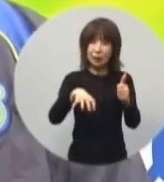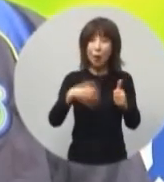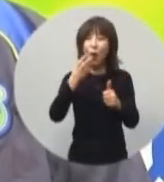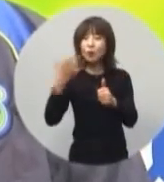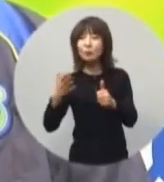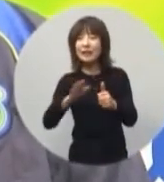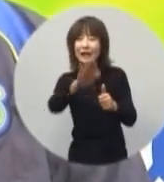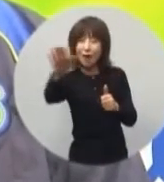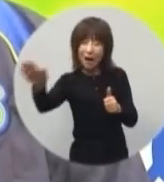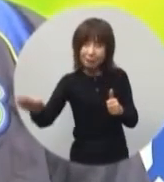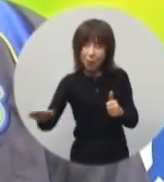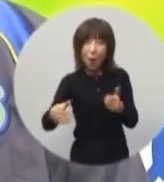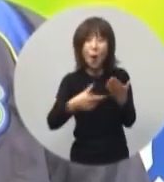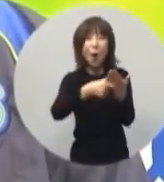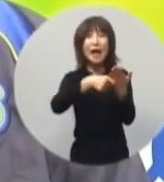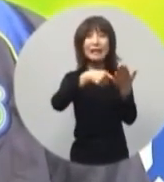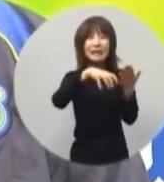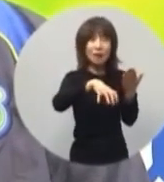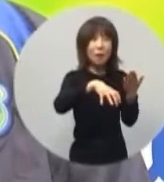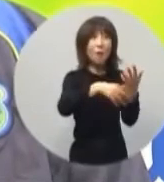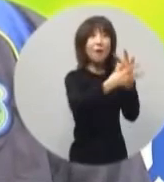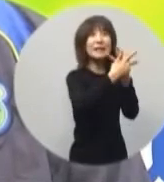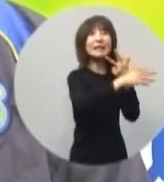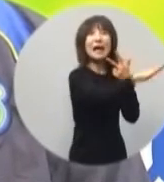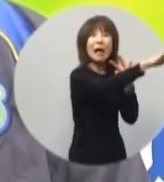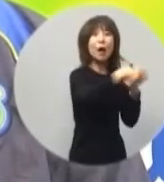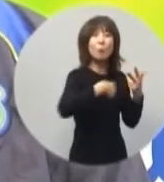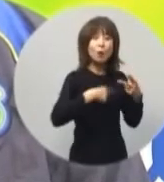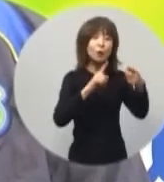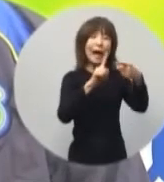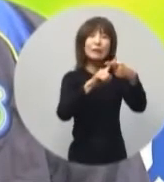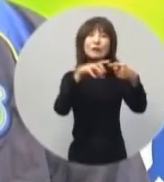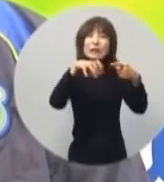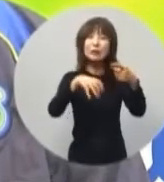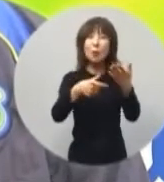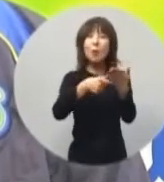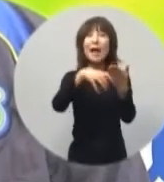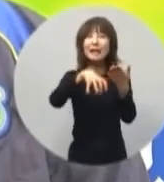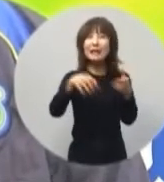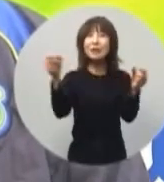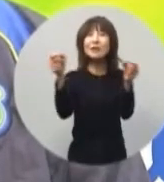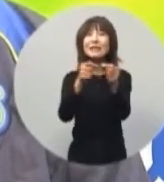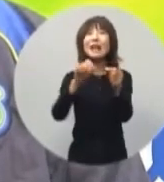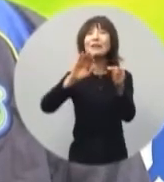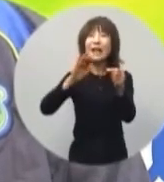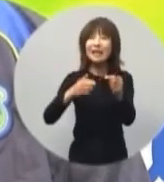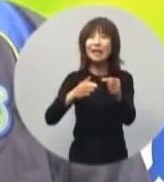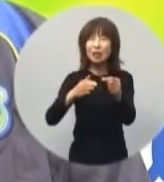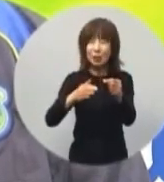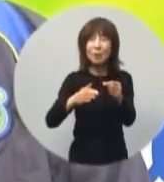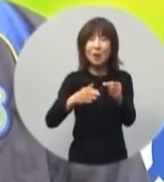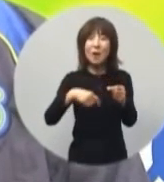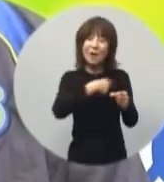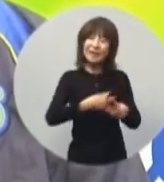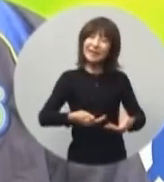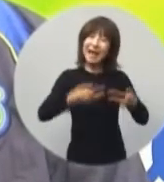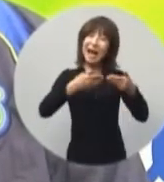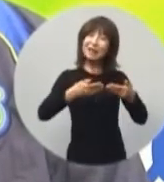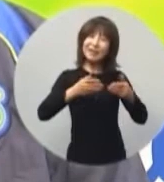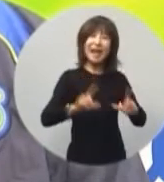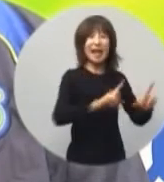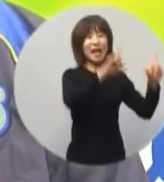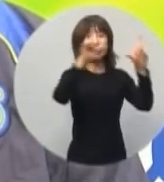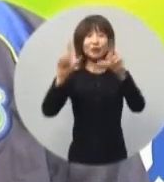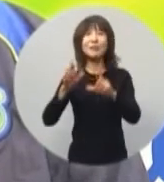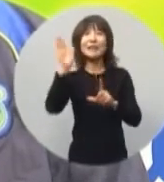も、まあ、あの駅の北側も僕は辻堂駅の近くなんですけども、とってもアットホームで住みやすい街だなと思